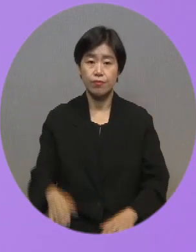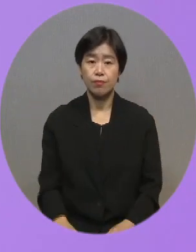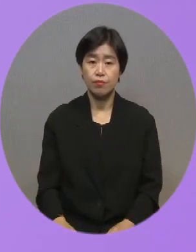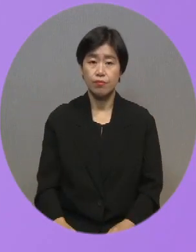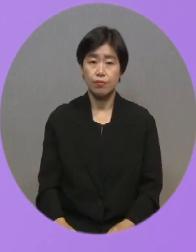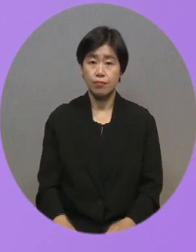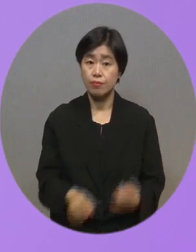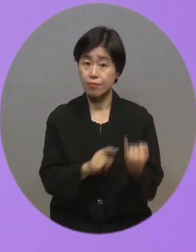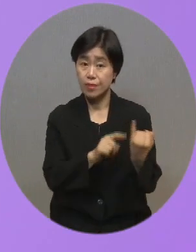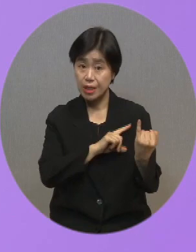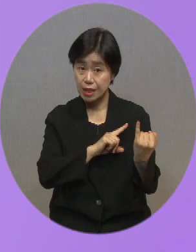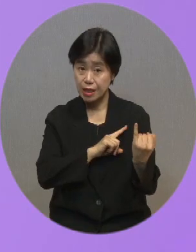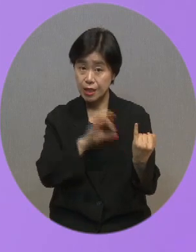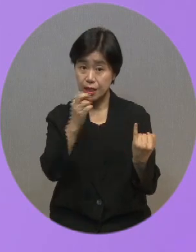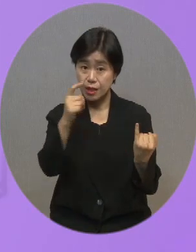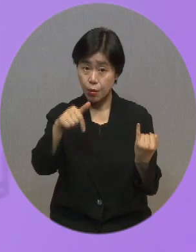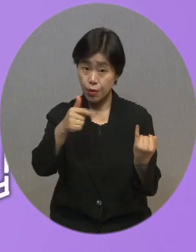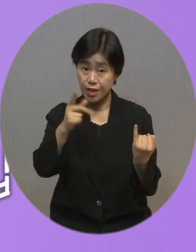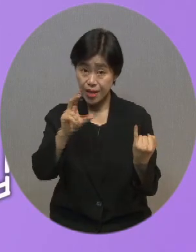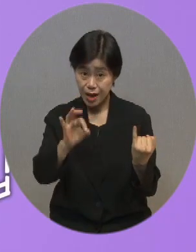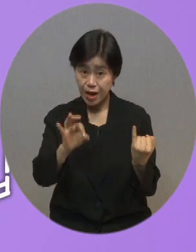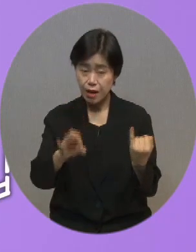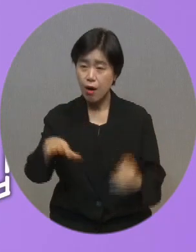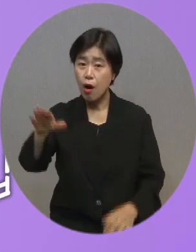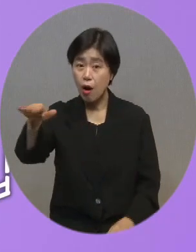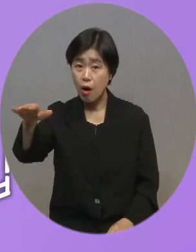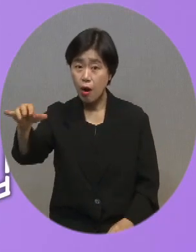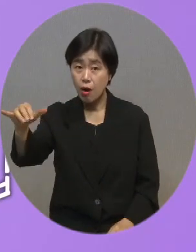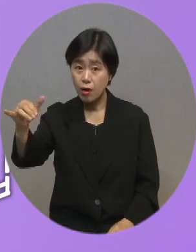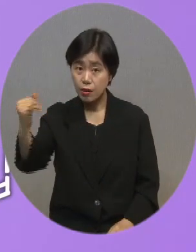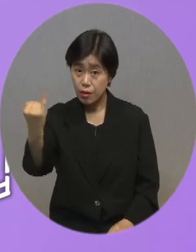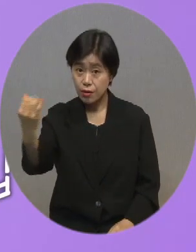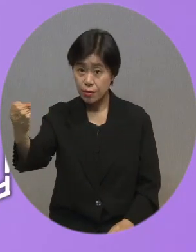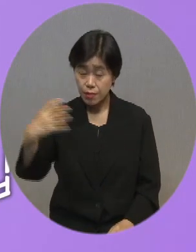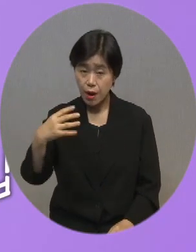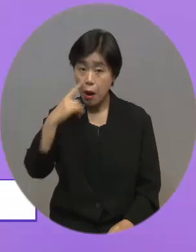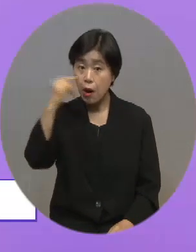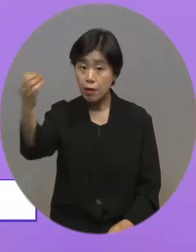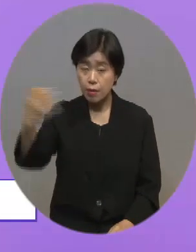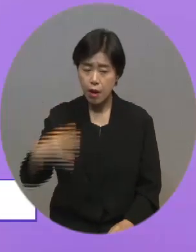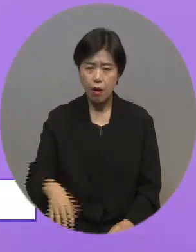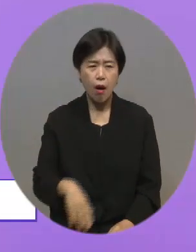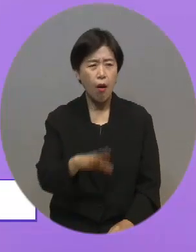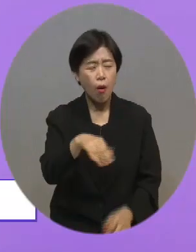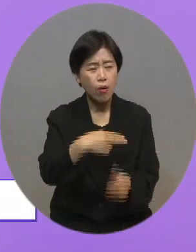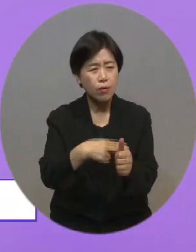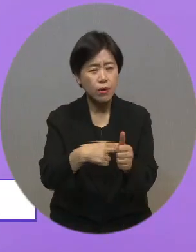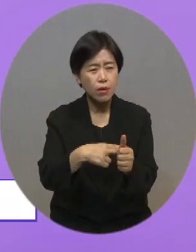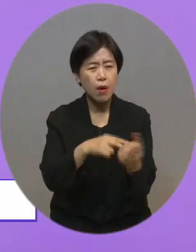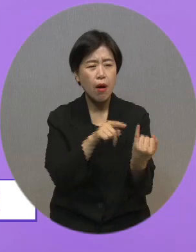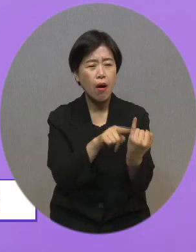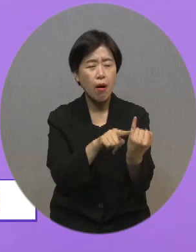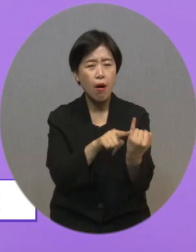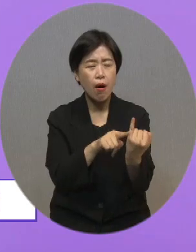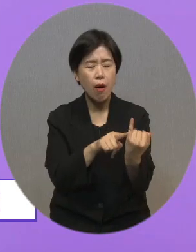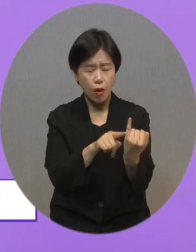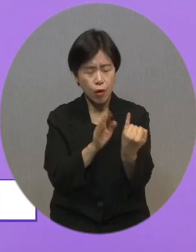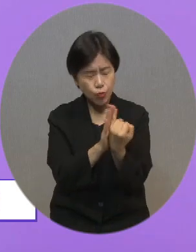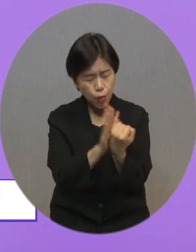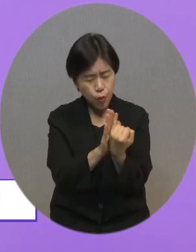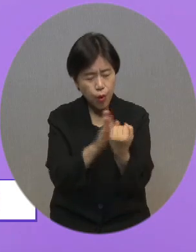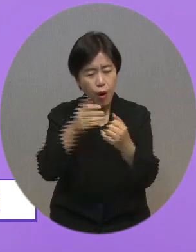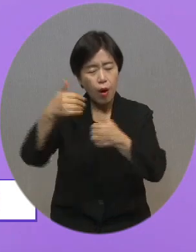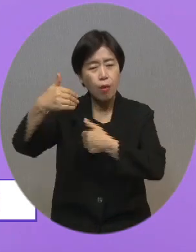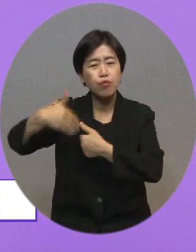이름이 예를 들어서 옥향이면은, 선생님 우리 옥향이 꼭 좀 도와주십시오. 그 말을 듣는 순간 이 옥향이라는